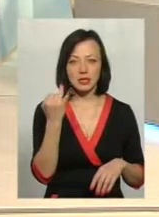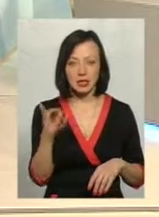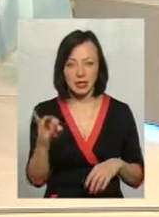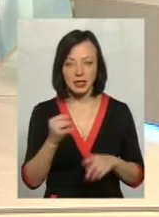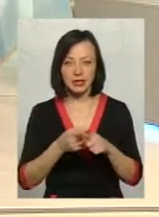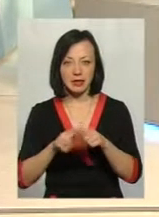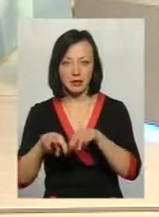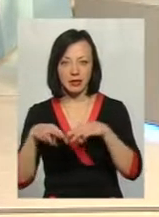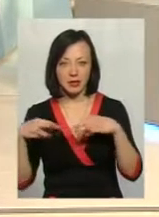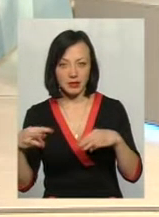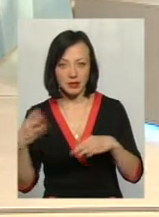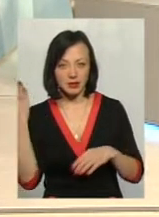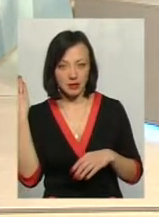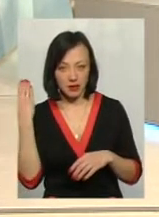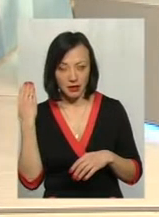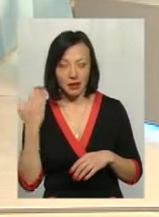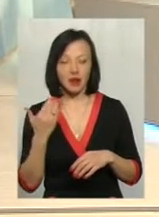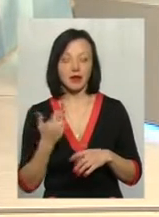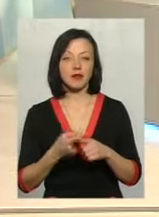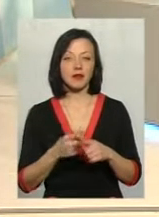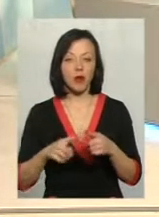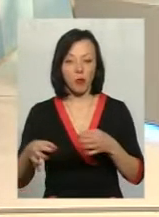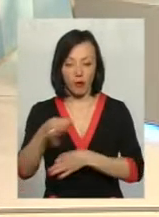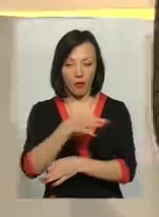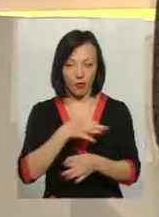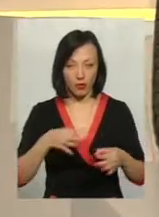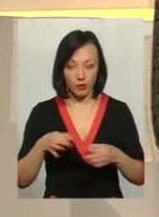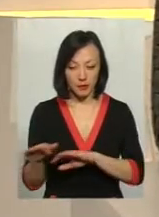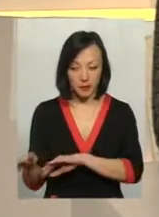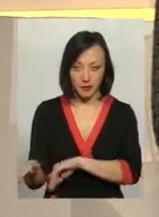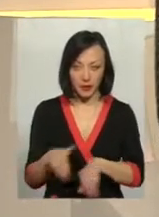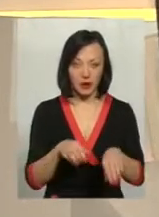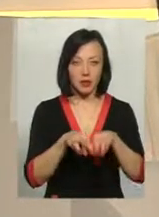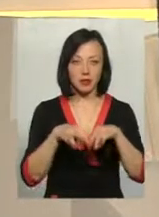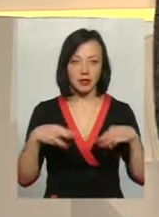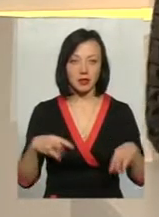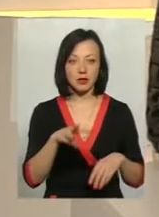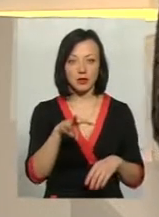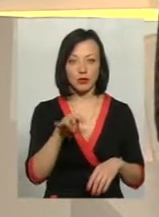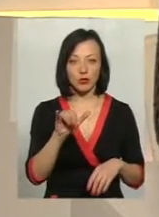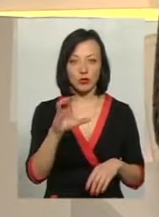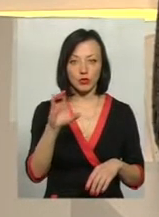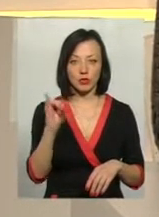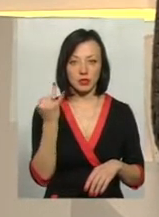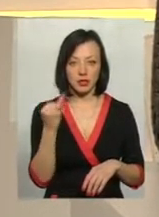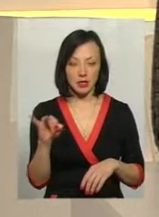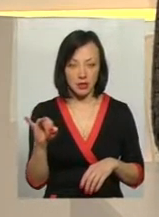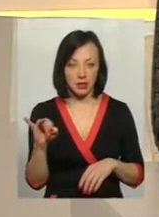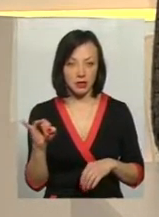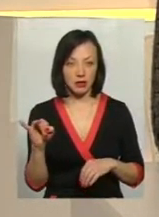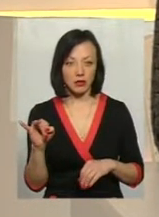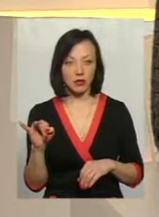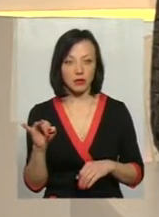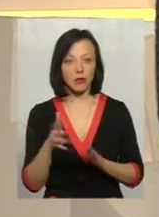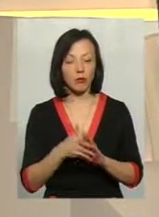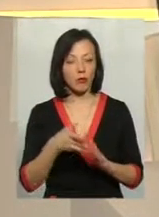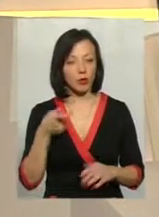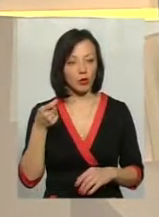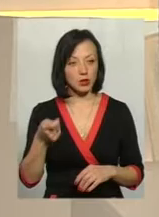Квіташвілі ця стратегія обговорювалася. Свого часу, наскільки мені відомо, міністр Мусій, ну, будучи міністром,